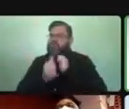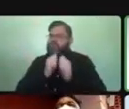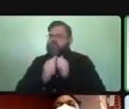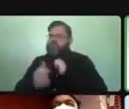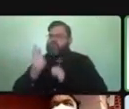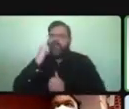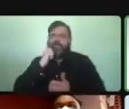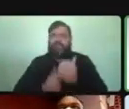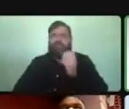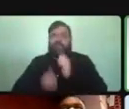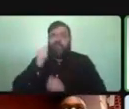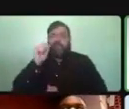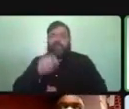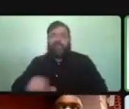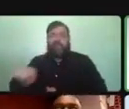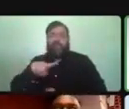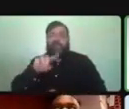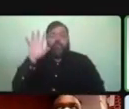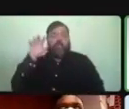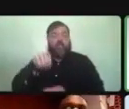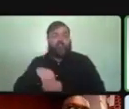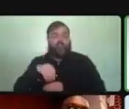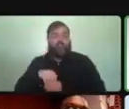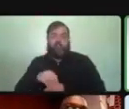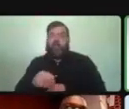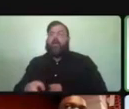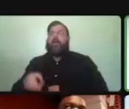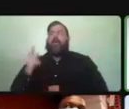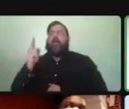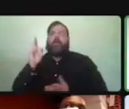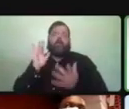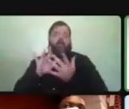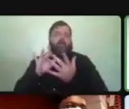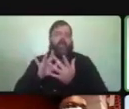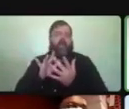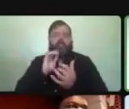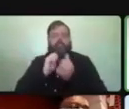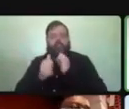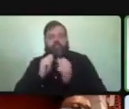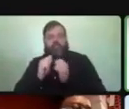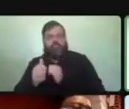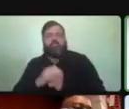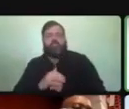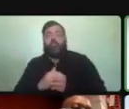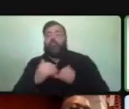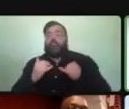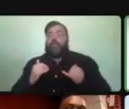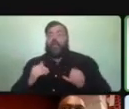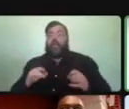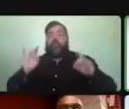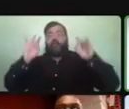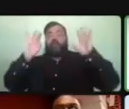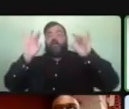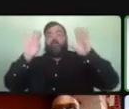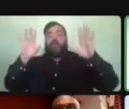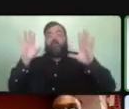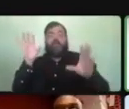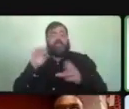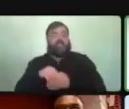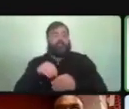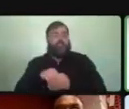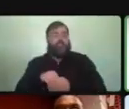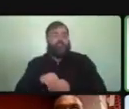kufanya uamuzi kuhusiana na michezo ya barafu, kwa sababu mingi hufanyika katika vyumba,